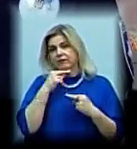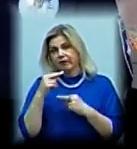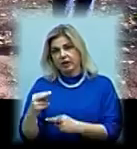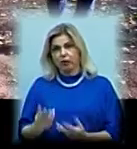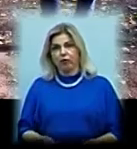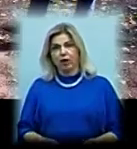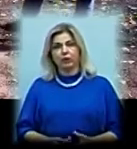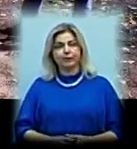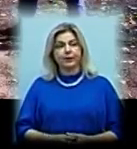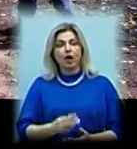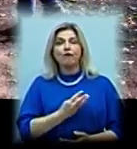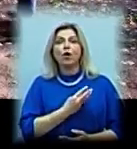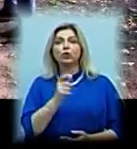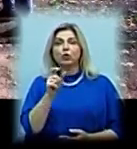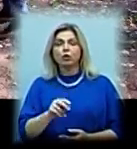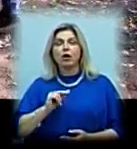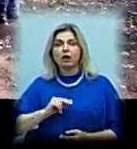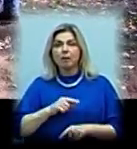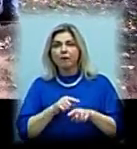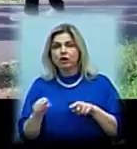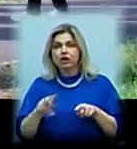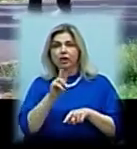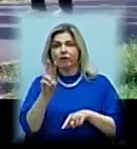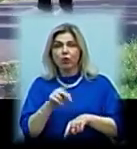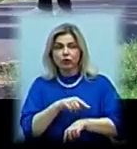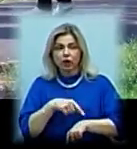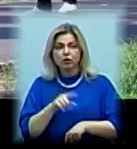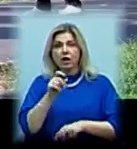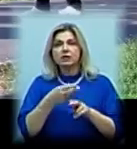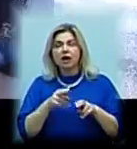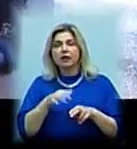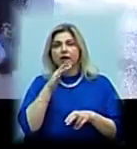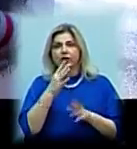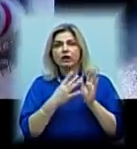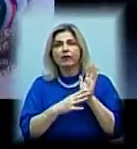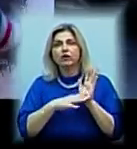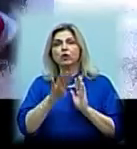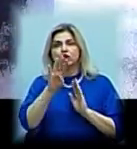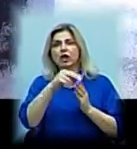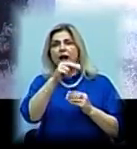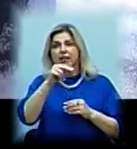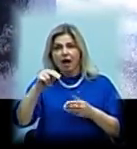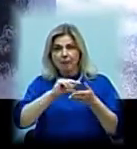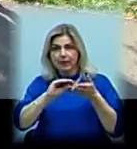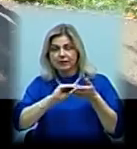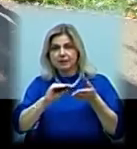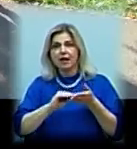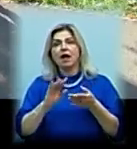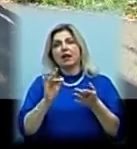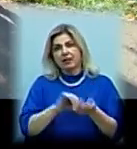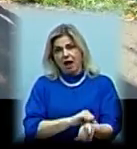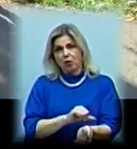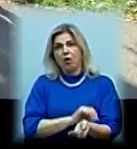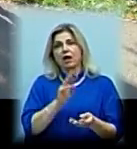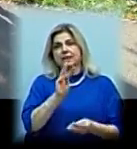увагу. Волонтери працювали протягом 2 годин. За цей час замалювали 94 написи з рекламою наркосайтів. Світлана